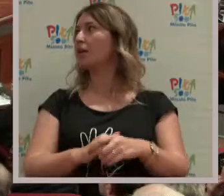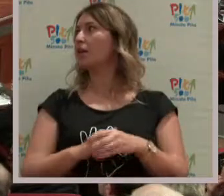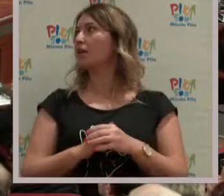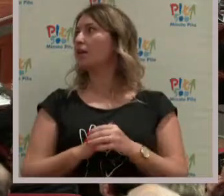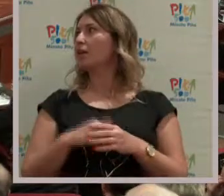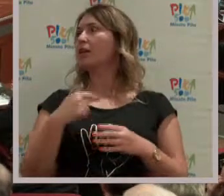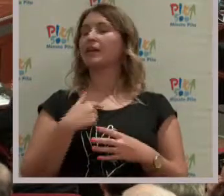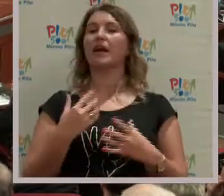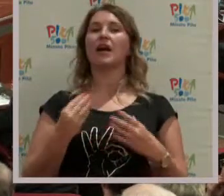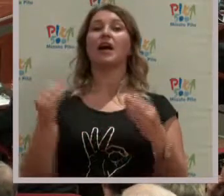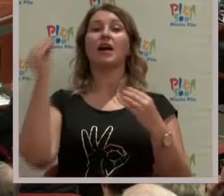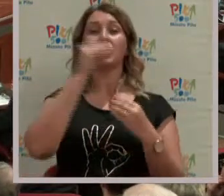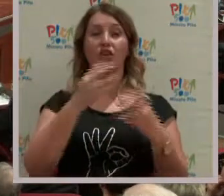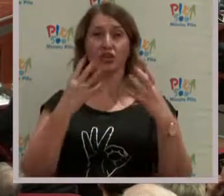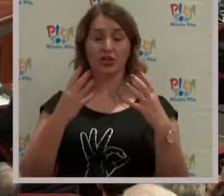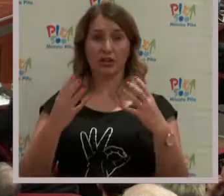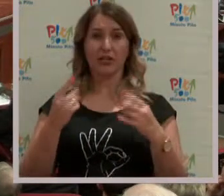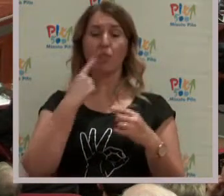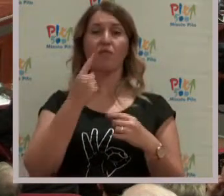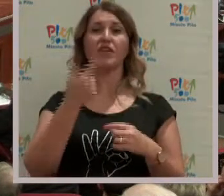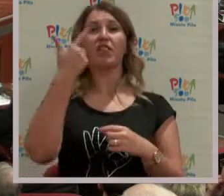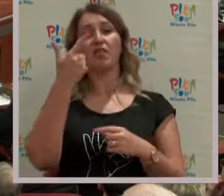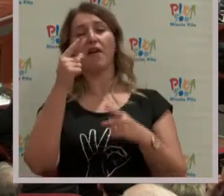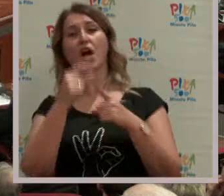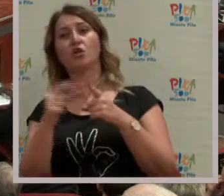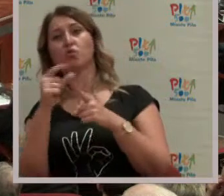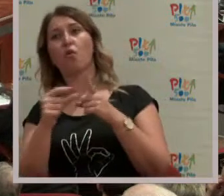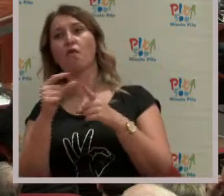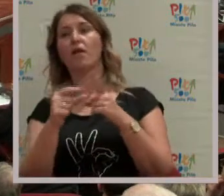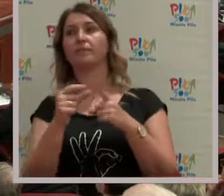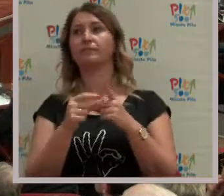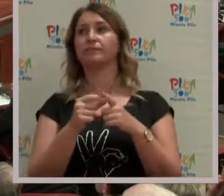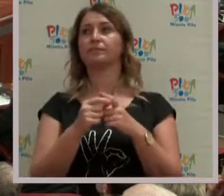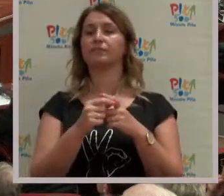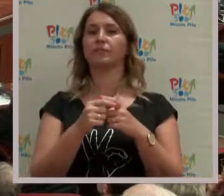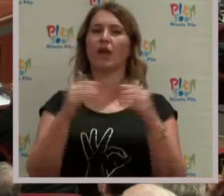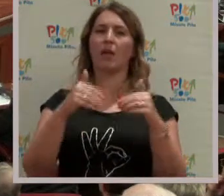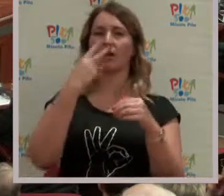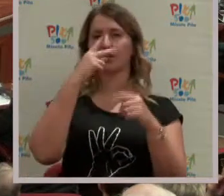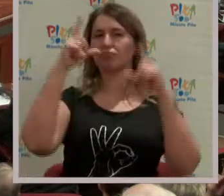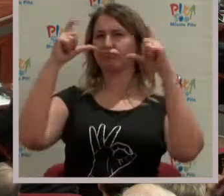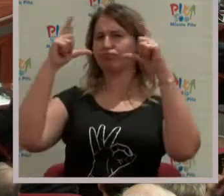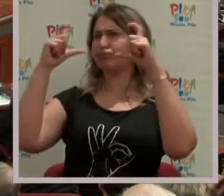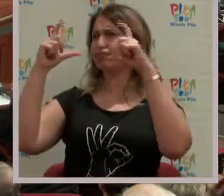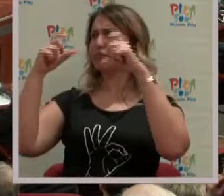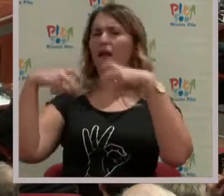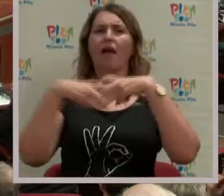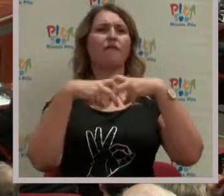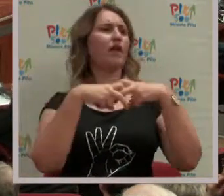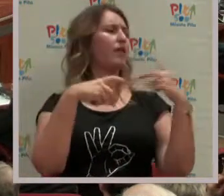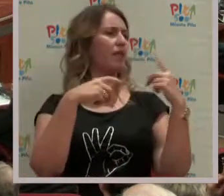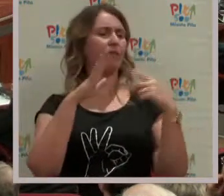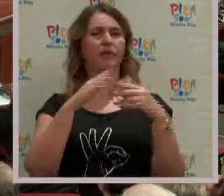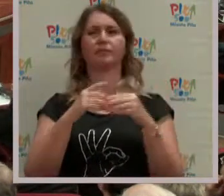pozwolił, chciałbym dwa słowa, nie wiem, czy Panowie informatycy macie z dwa, trzy slajdy, które poprosiłem,